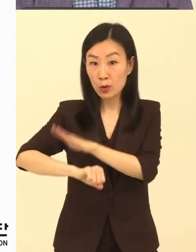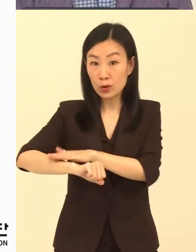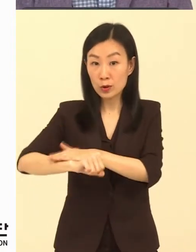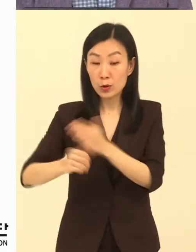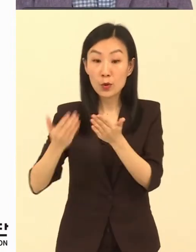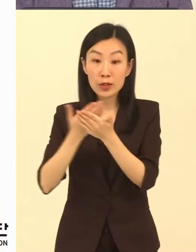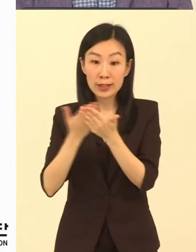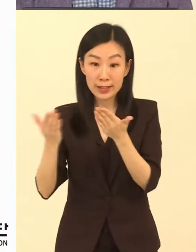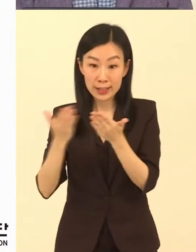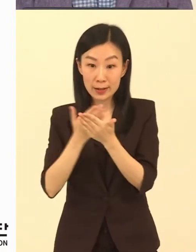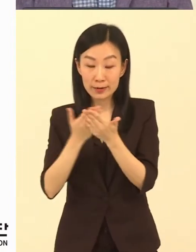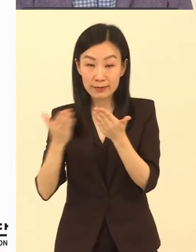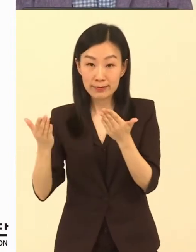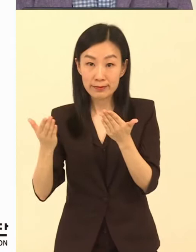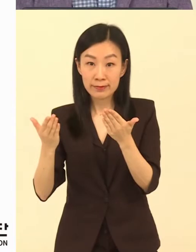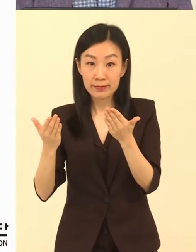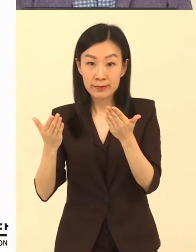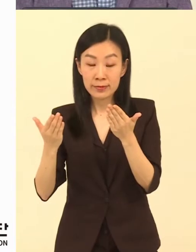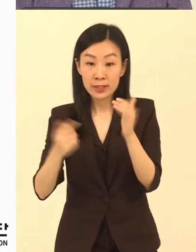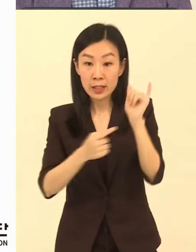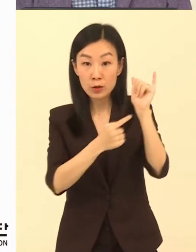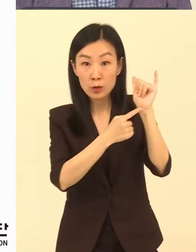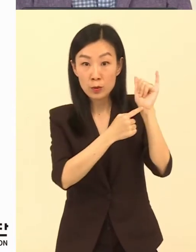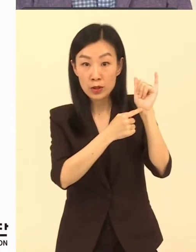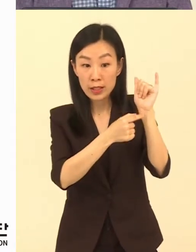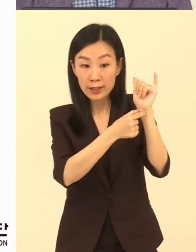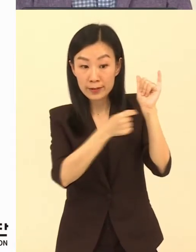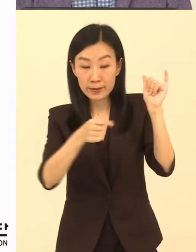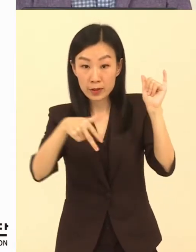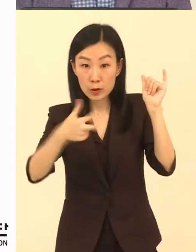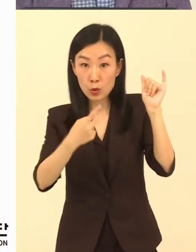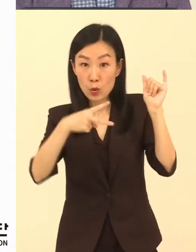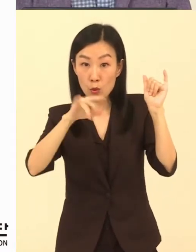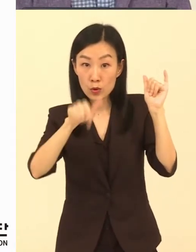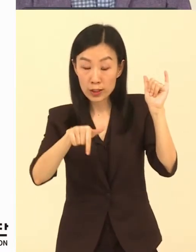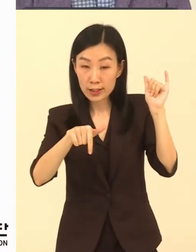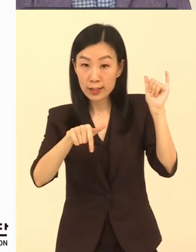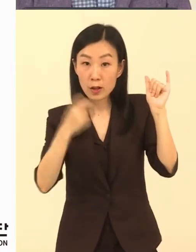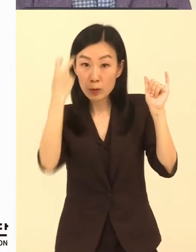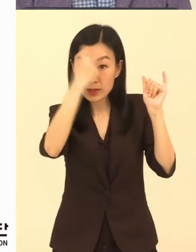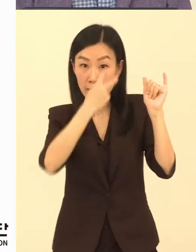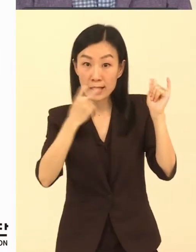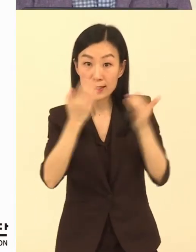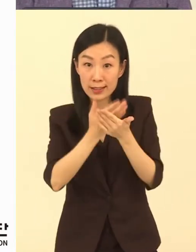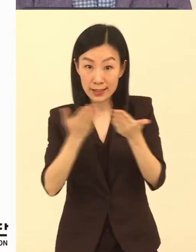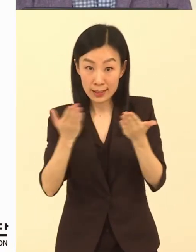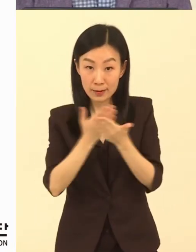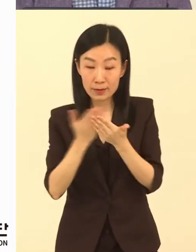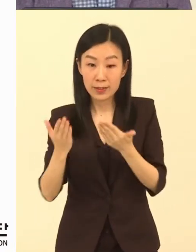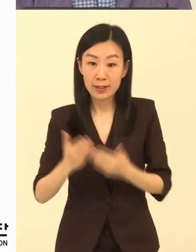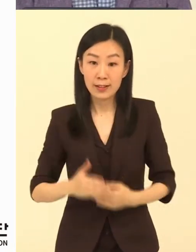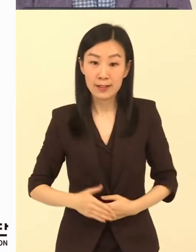보이는 그림은 자궁경부 조직 검사를 시행하는 모식도가 되겠습니다.